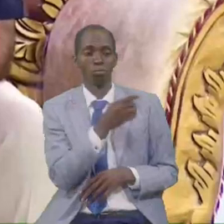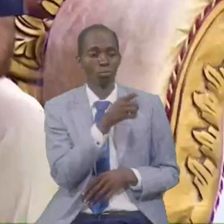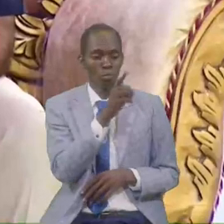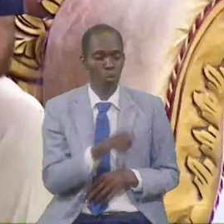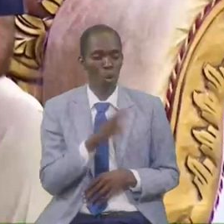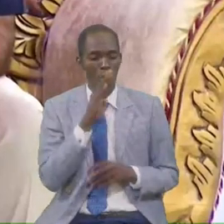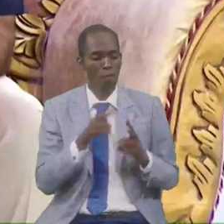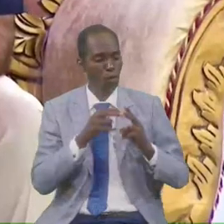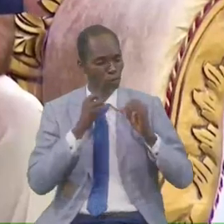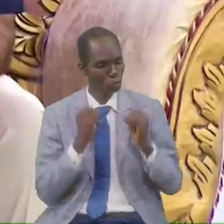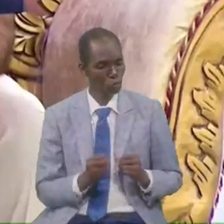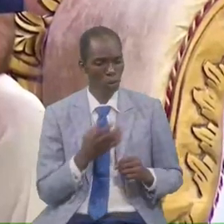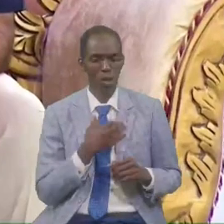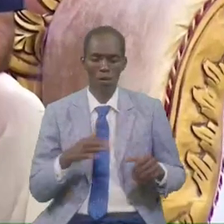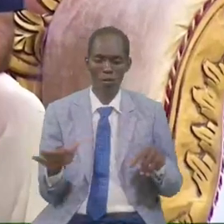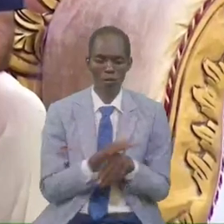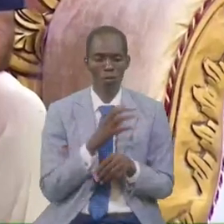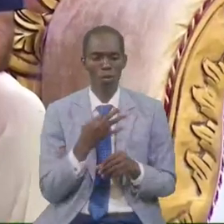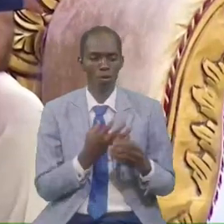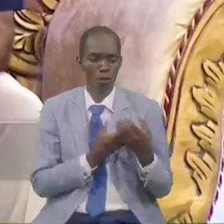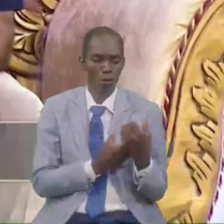Il dit, sois fort et sois courageux.